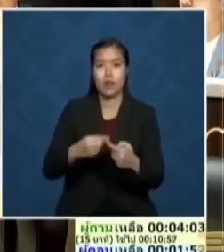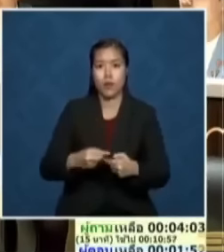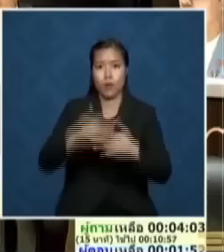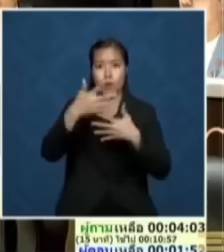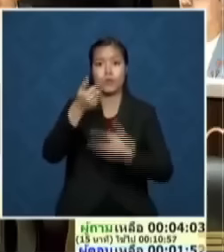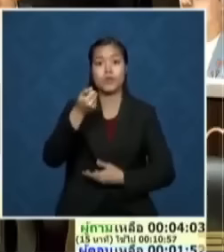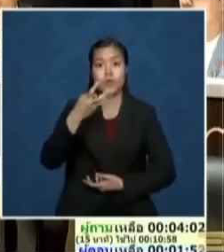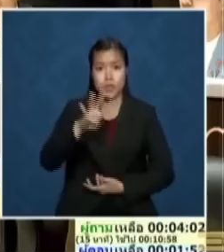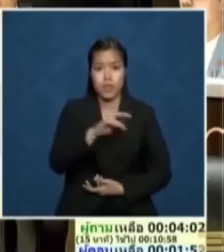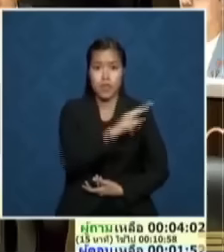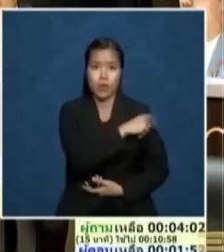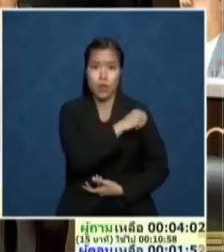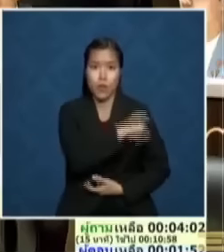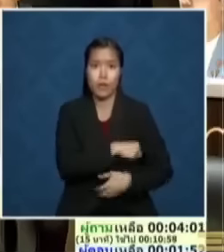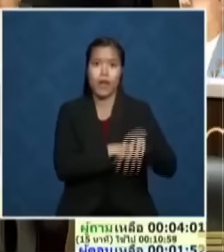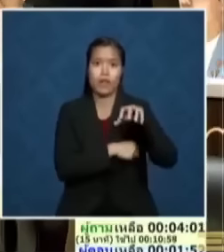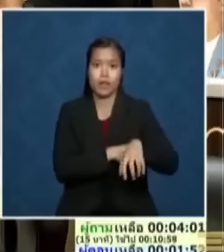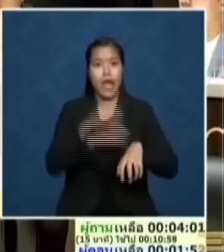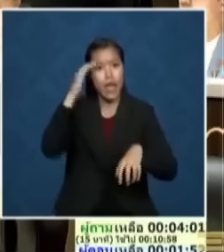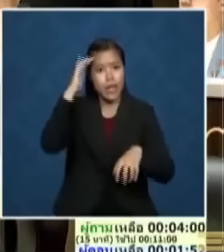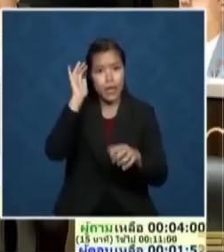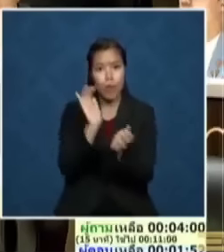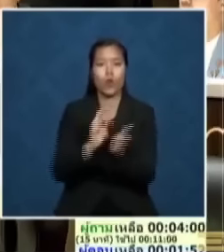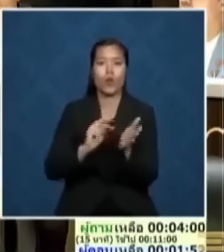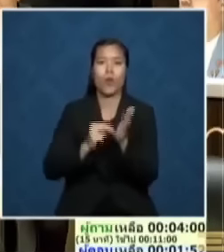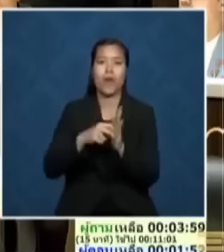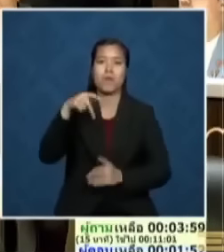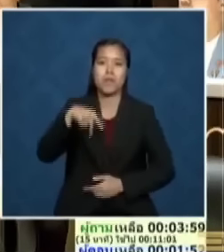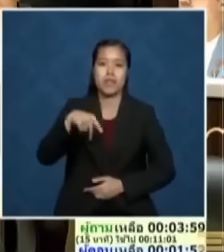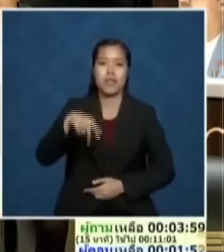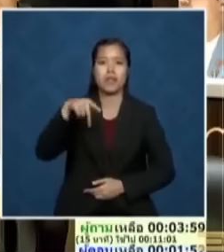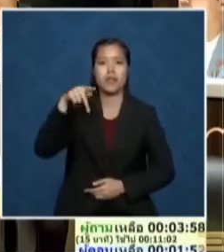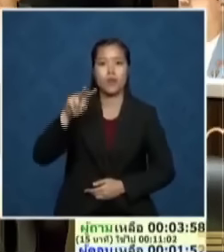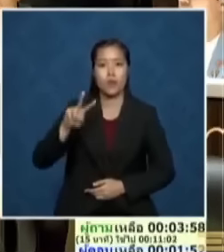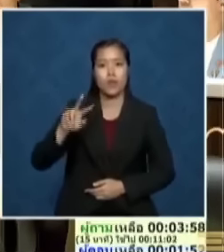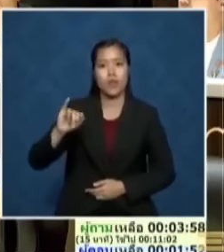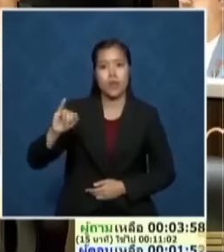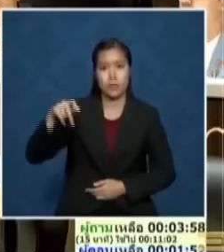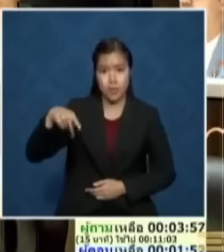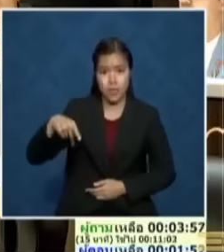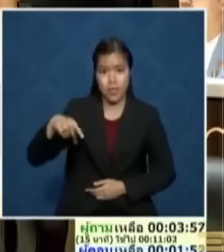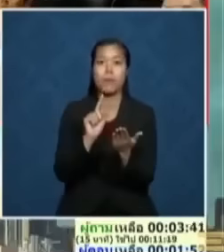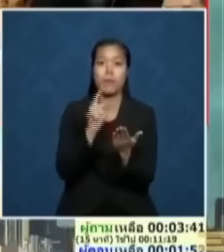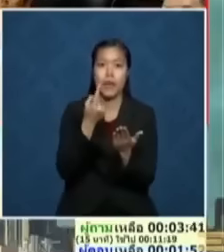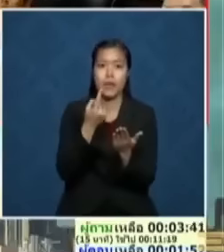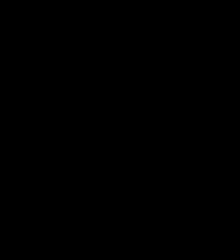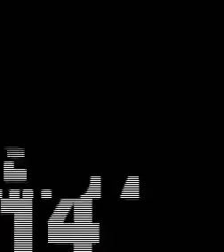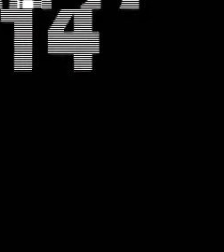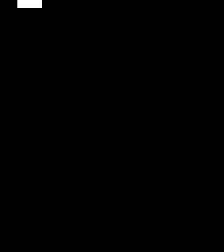ทำไมไม่ได้ประโยชน์แบบคุณทักษิณบ้างเนี่ยก็คือพรรคพวกกันแต่ประเด็นเหล่านี้มันตกหล่นไปจึงต้องเพิ่มเติมเมื่อสักครู่นี